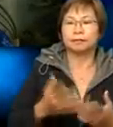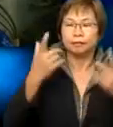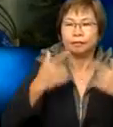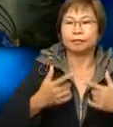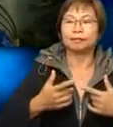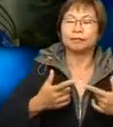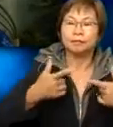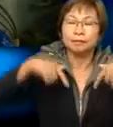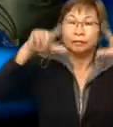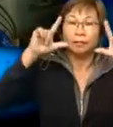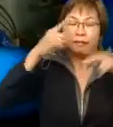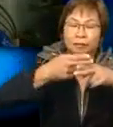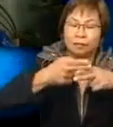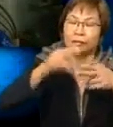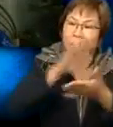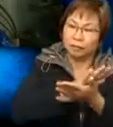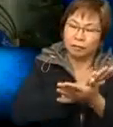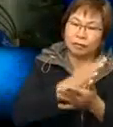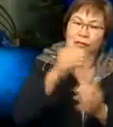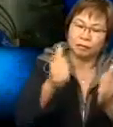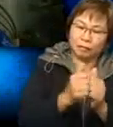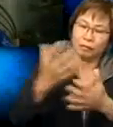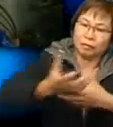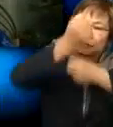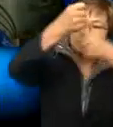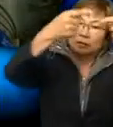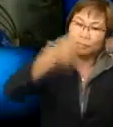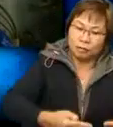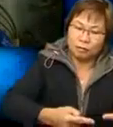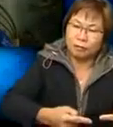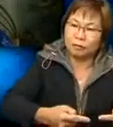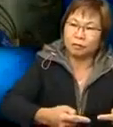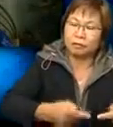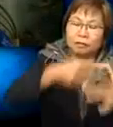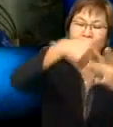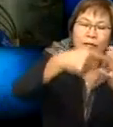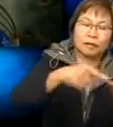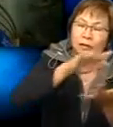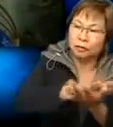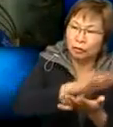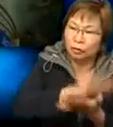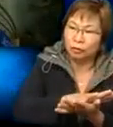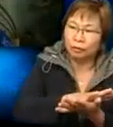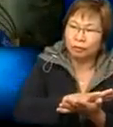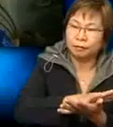mengharumkan nama sekolah dengan memenangi pertandingan antara